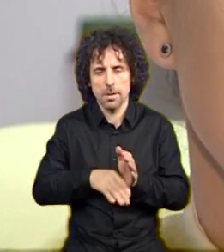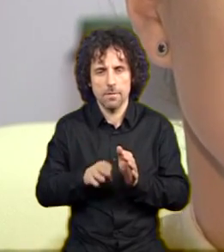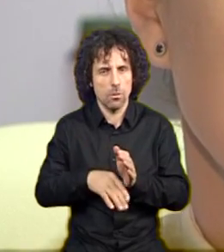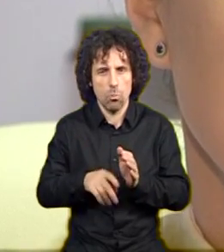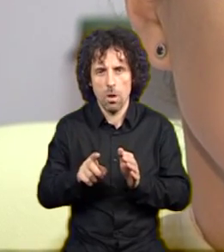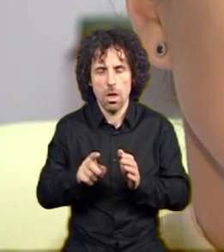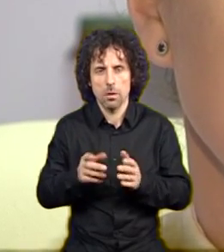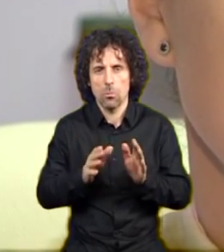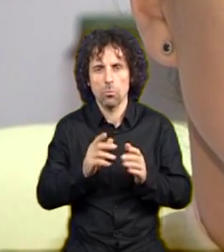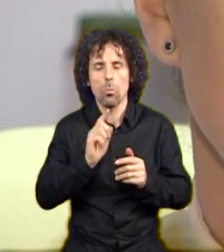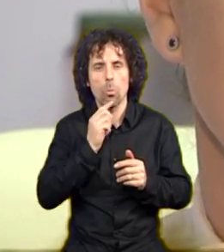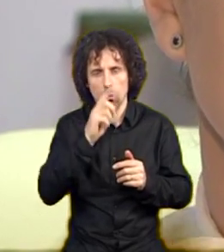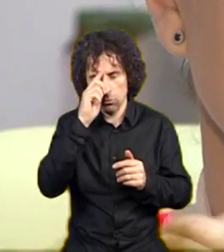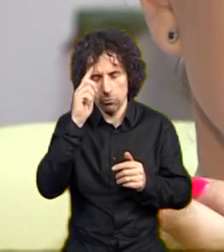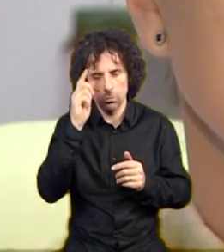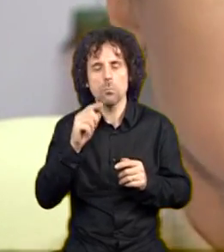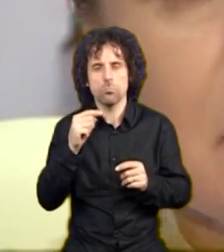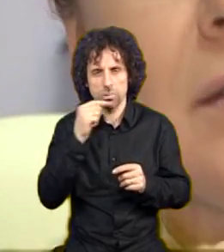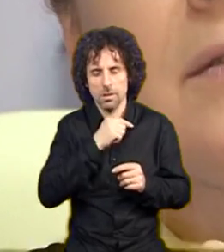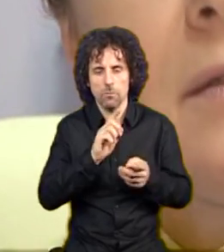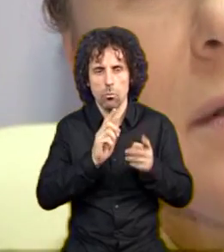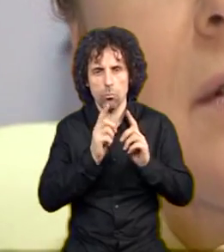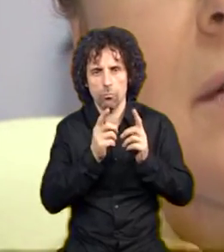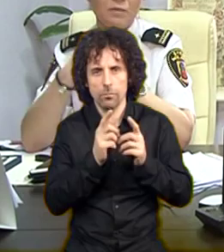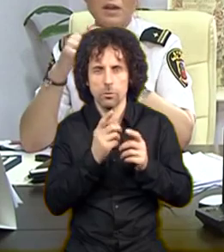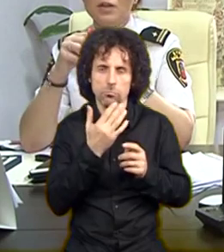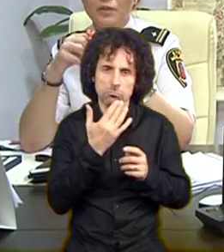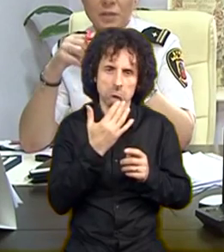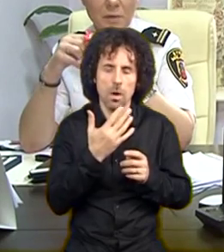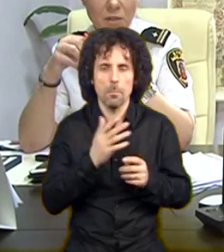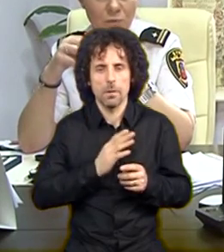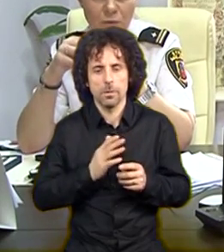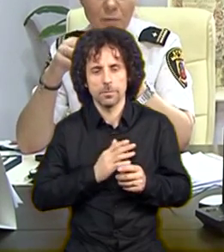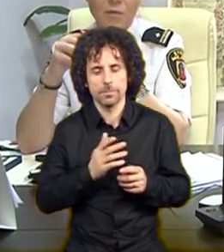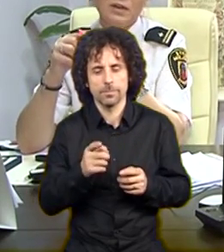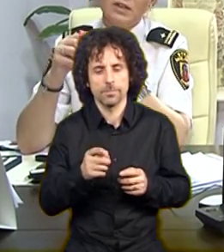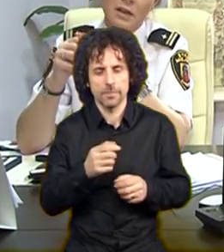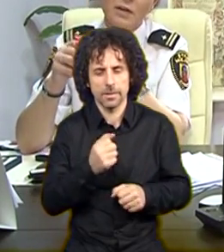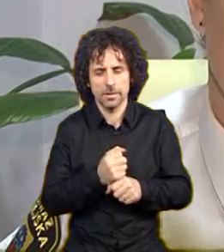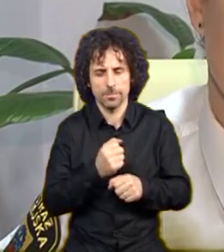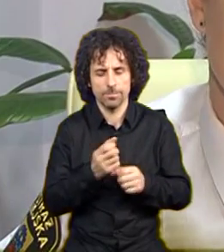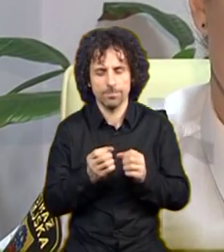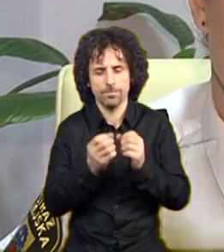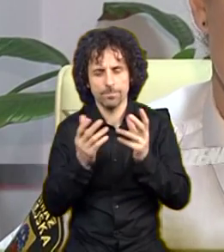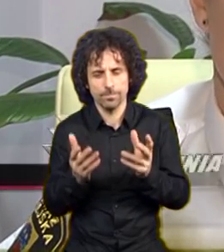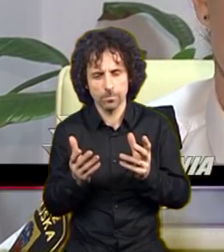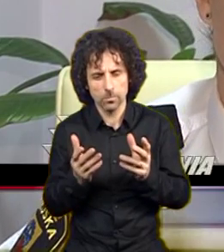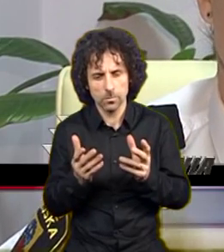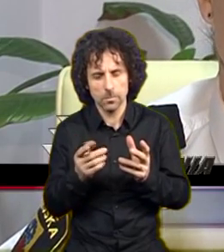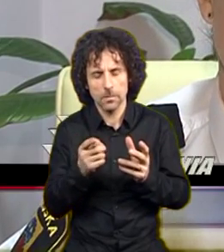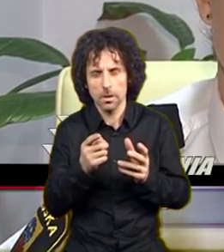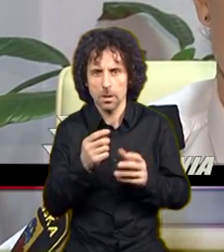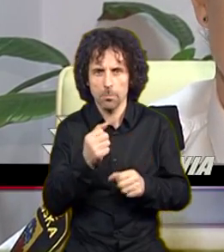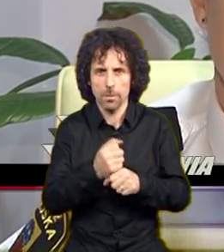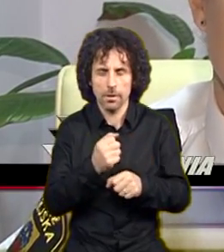niezwykłe, w jaki sposób młodzi ludzie potrafią mówić o bezpieczeństwie, chwalą pomysł funkcjonariusze. Żeby taką pracę stworzyć muszą